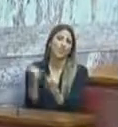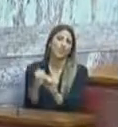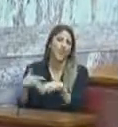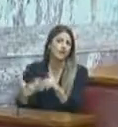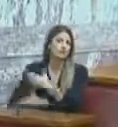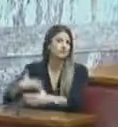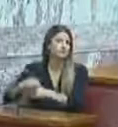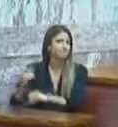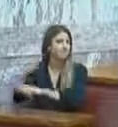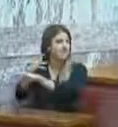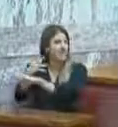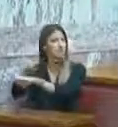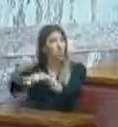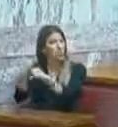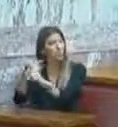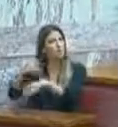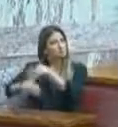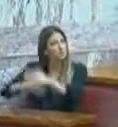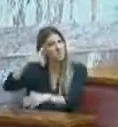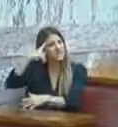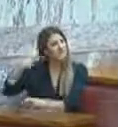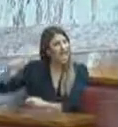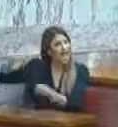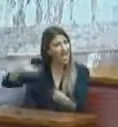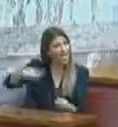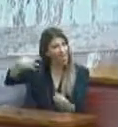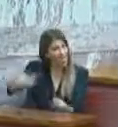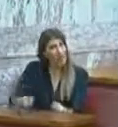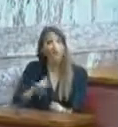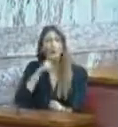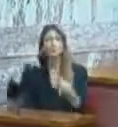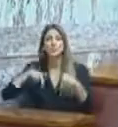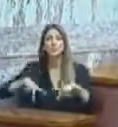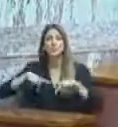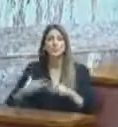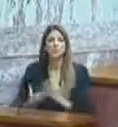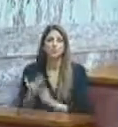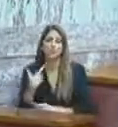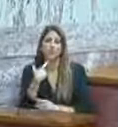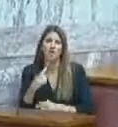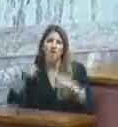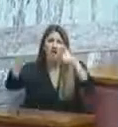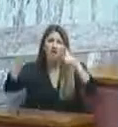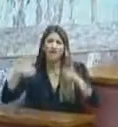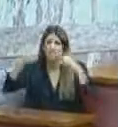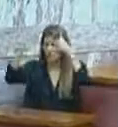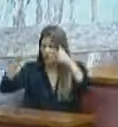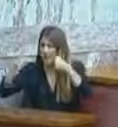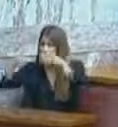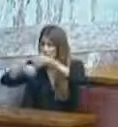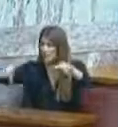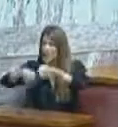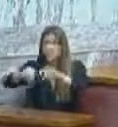μάθουμε αν έχουμε και κανένα έβριμα. Έτσι όπως το Υπουργείο Δικαιοσύνης συνηθίζει να βγάζει ανακοινώσεις τελευταία για την πορεία